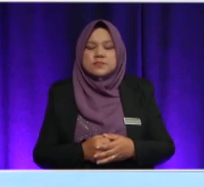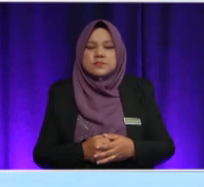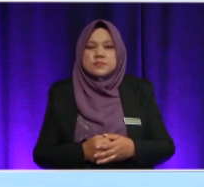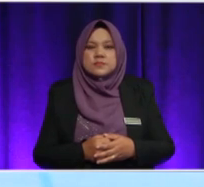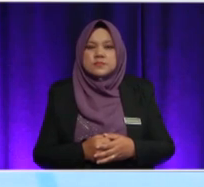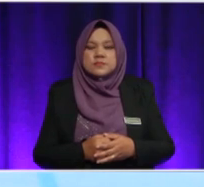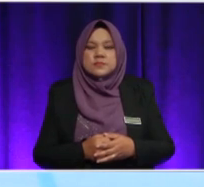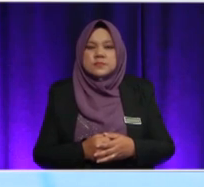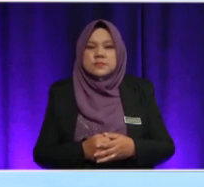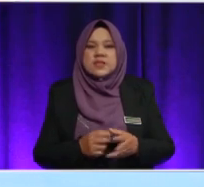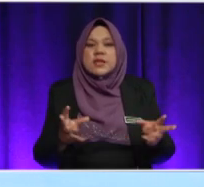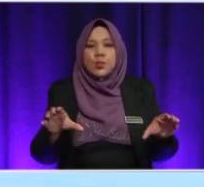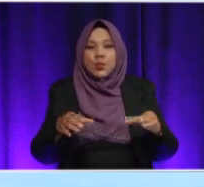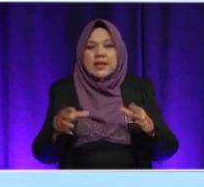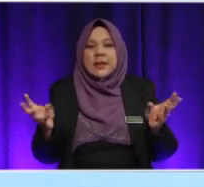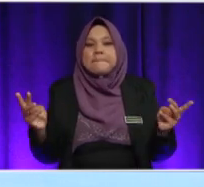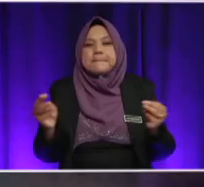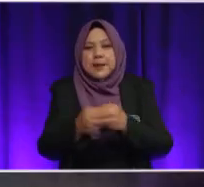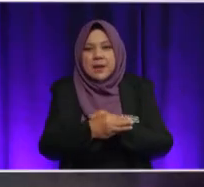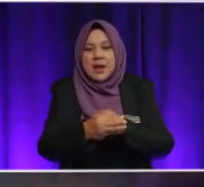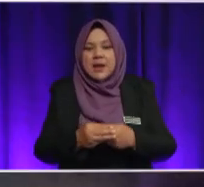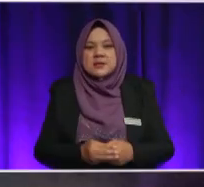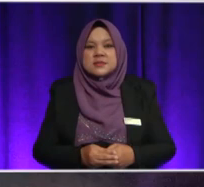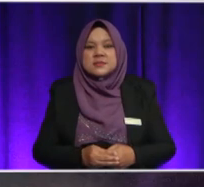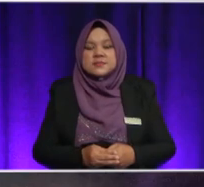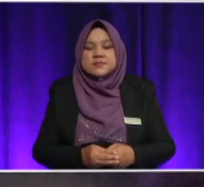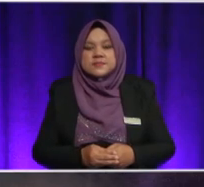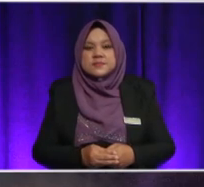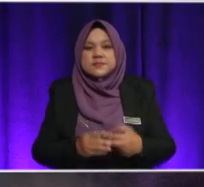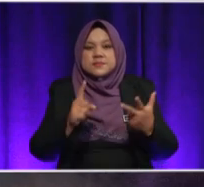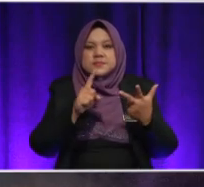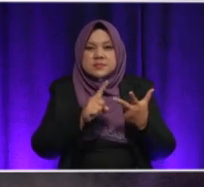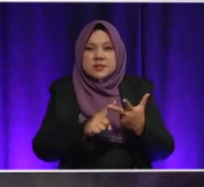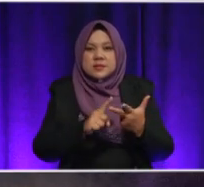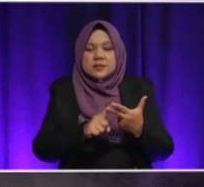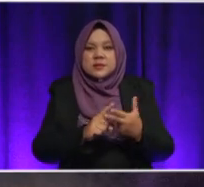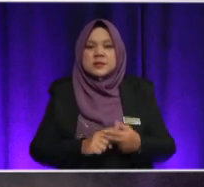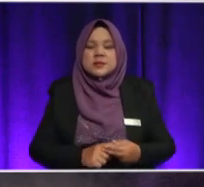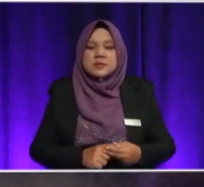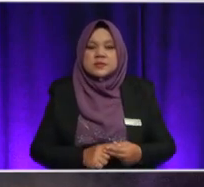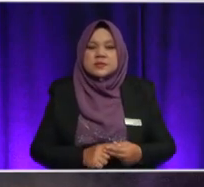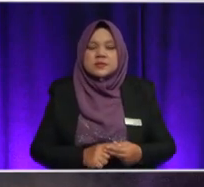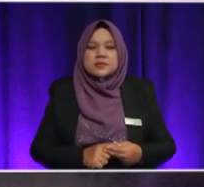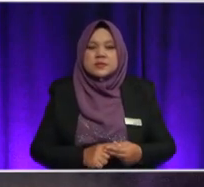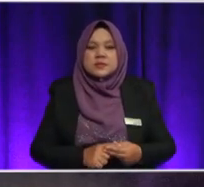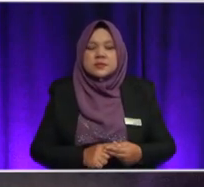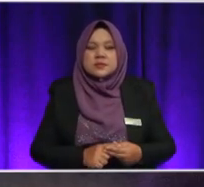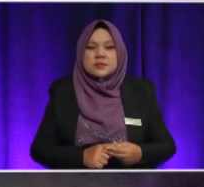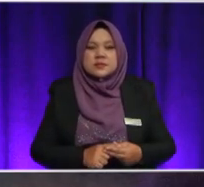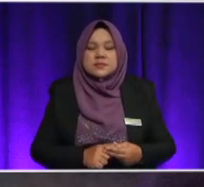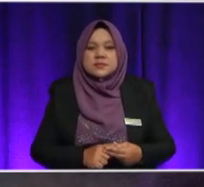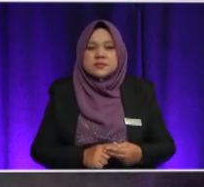pastinya dihasilkan di dalam emak-emak betul bagus seterusnya Mira Mbak Ila soal lain Yang